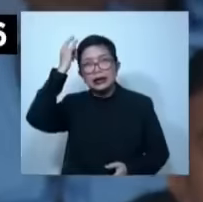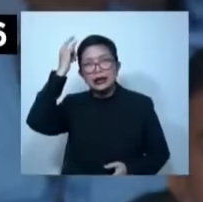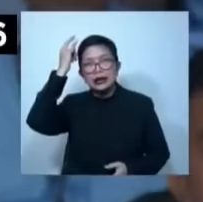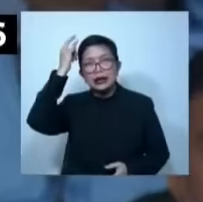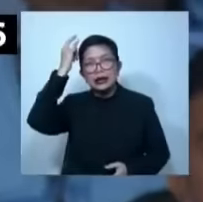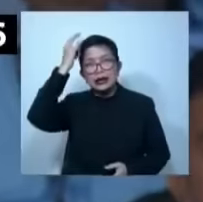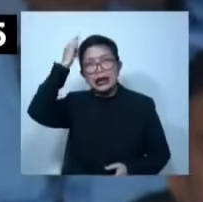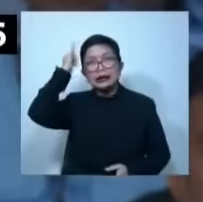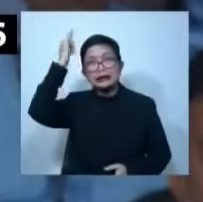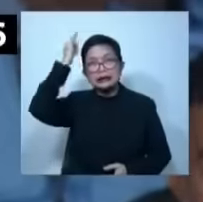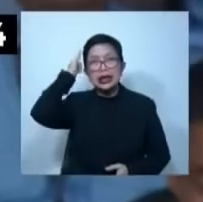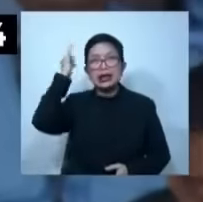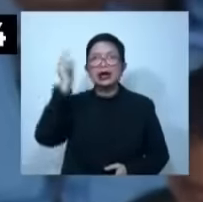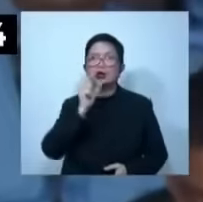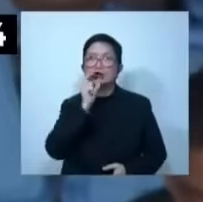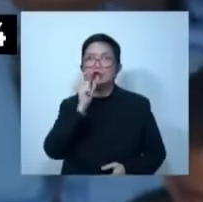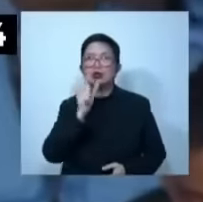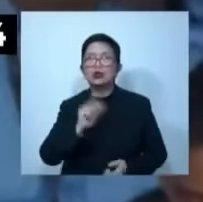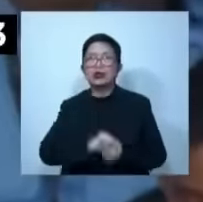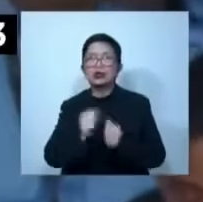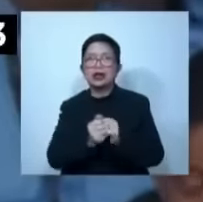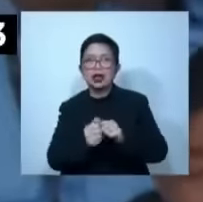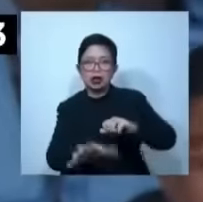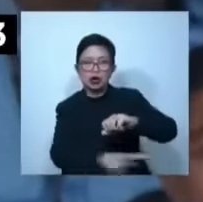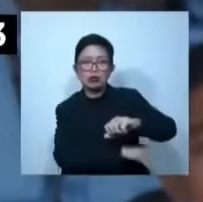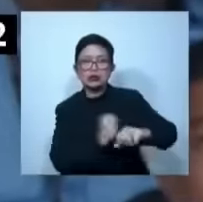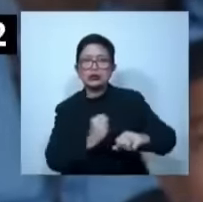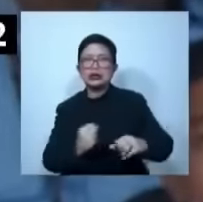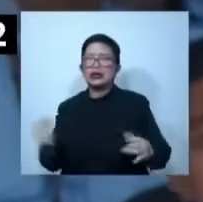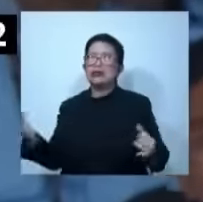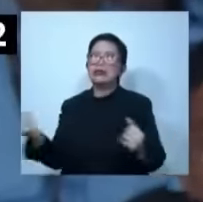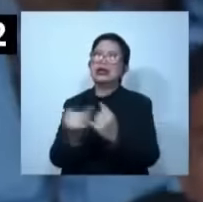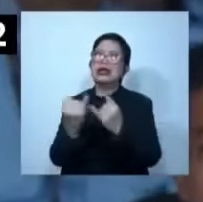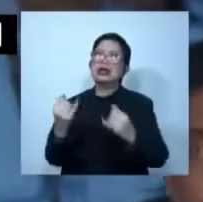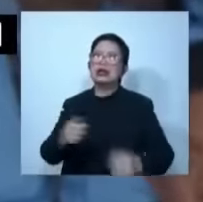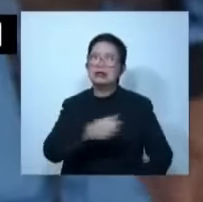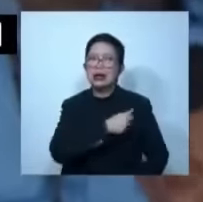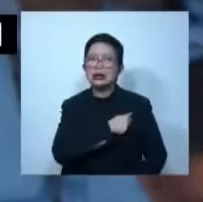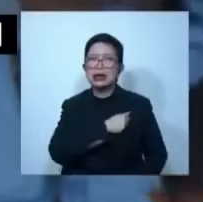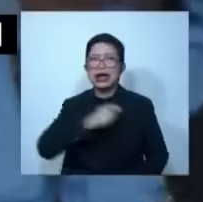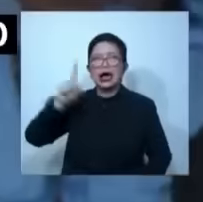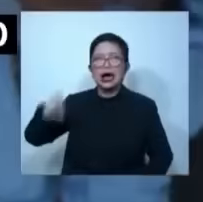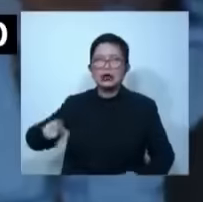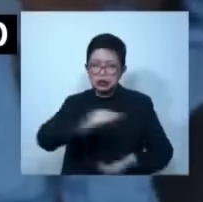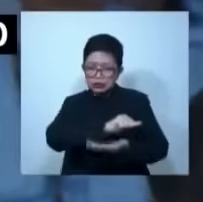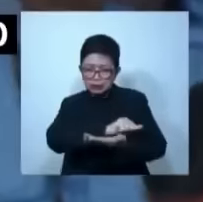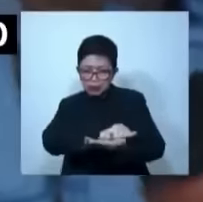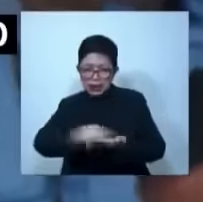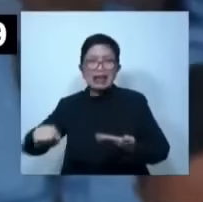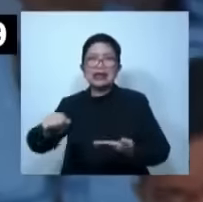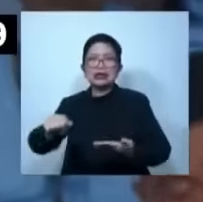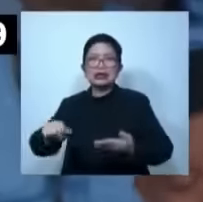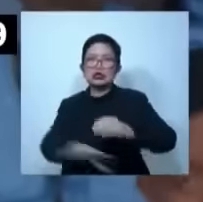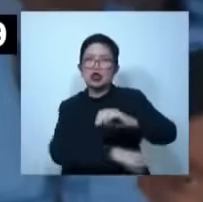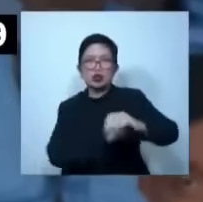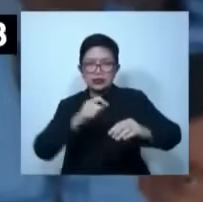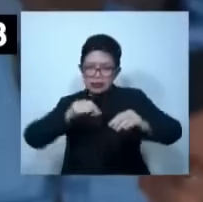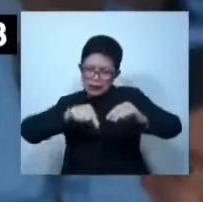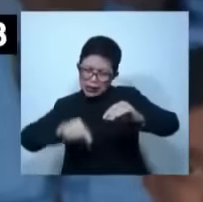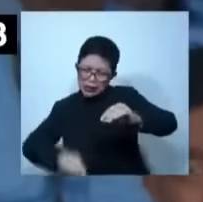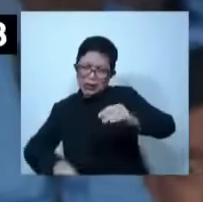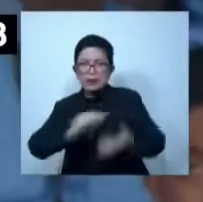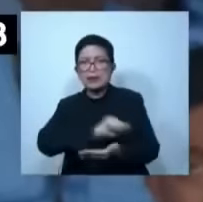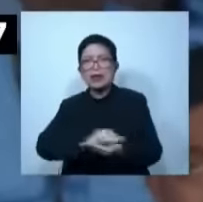Korupsi adalah pengkhianatan terhadap bangsa. Korupsi harus diberantas sampai ke akar-akarnya. Kita harus